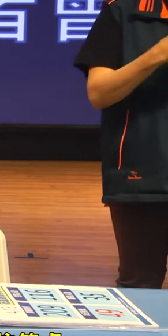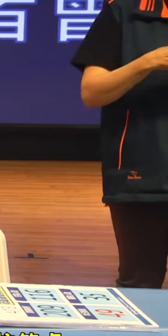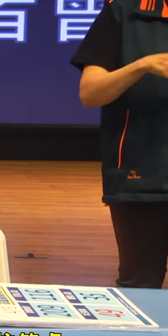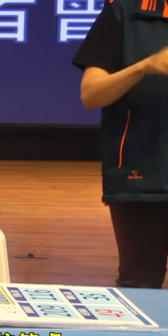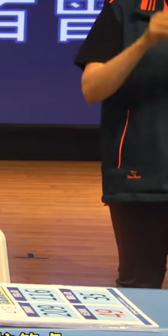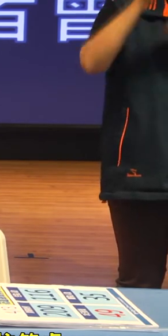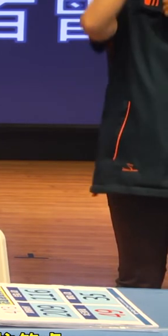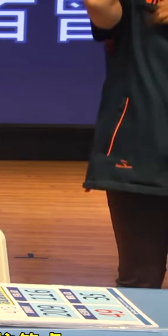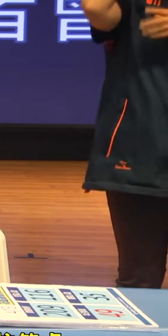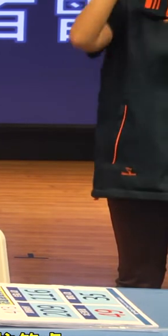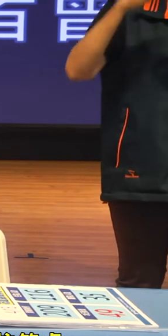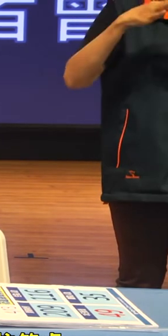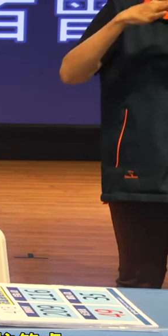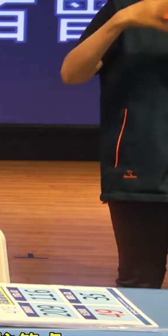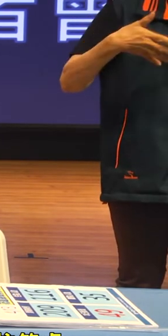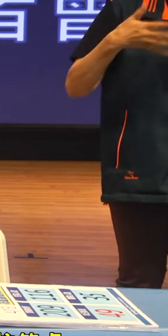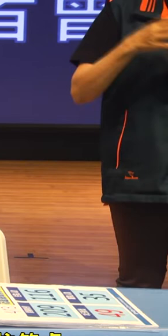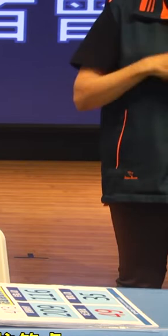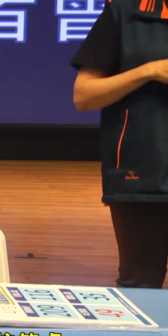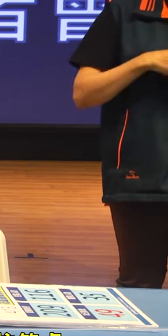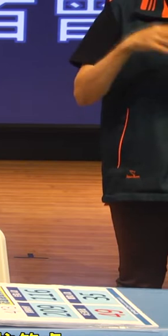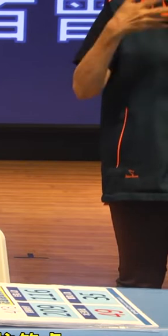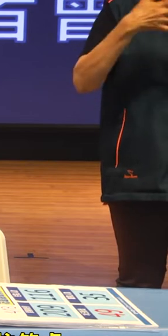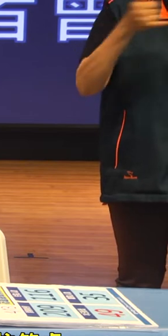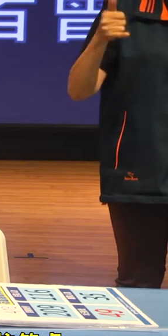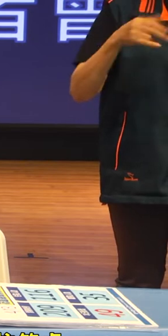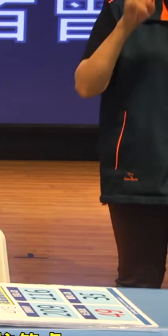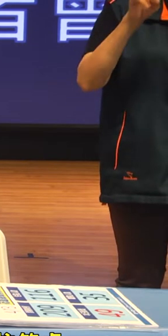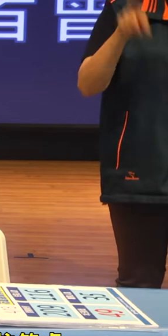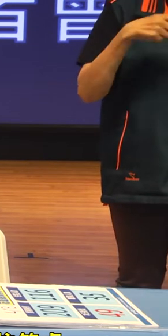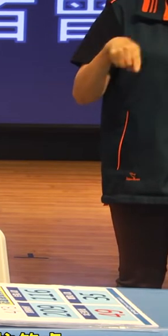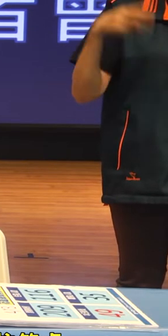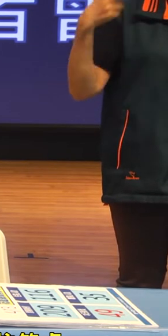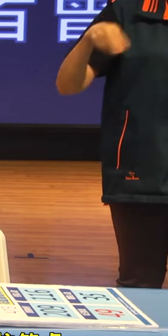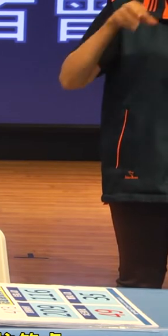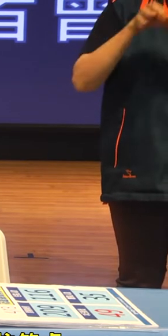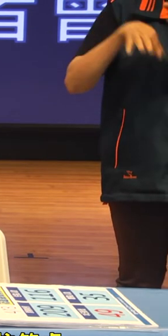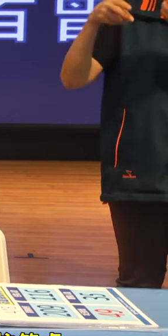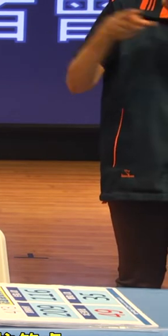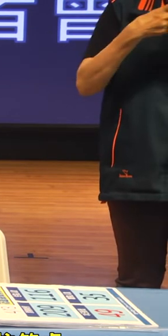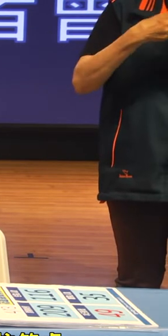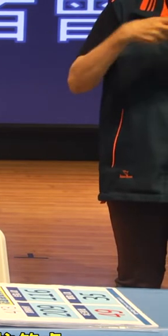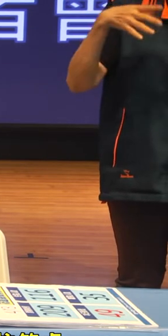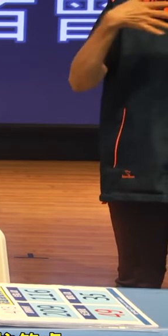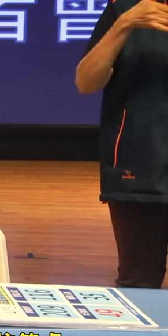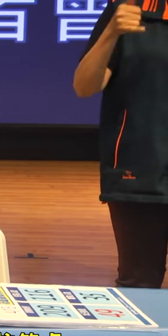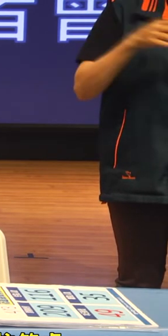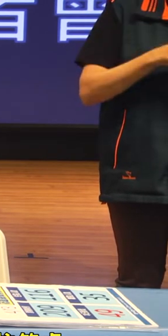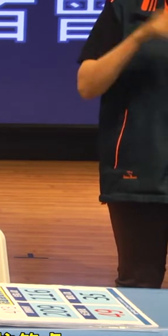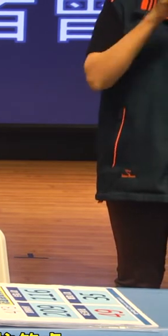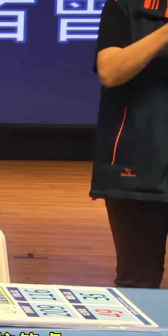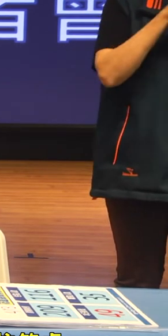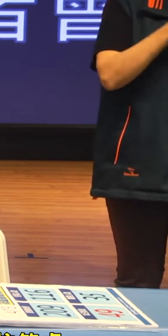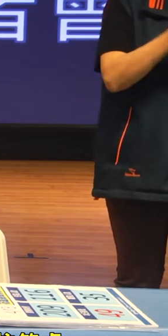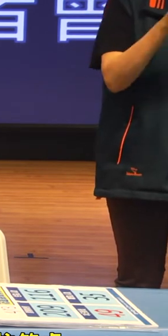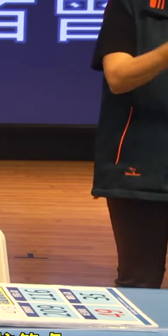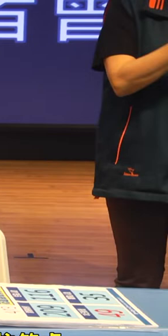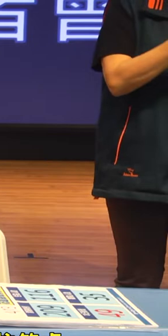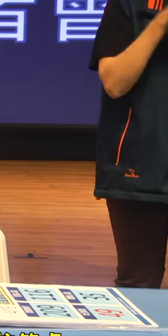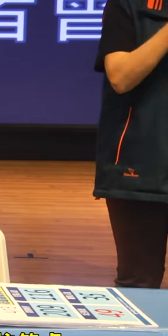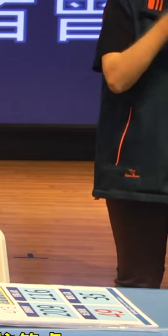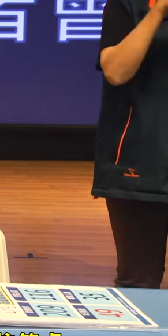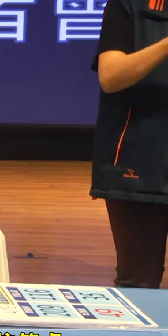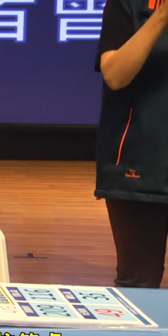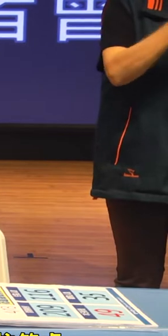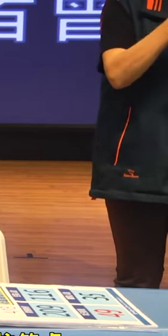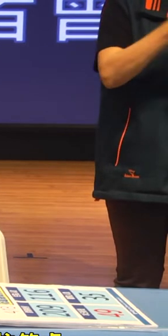中2个同学，另外还有一个是嘉里国小，还有是我们的铁路局玉里站的一位这个